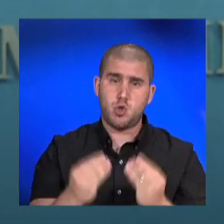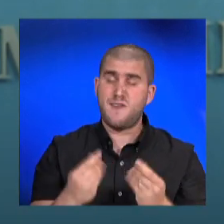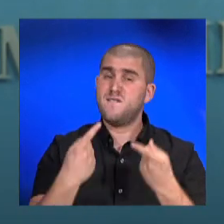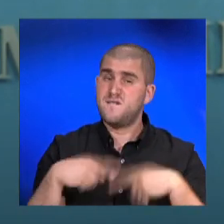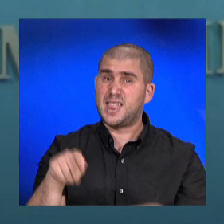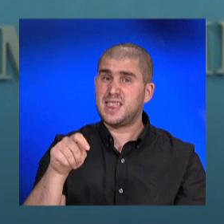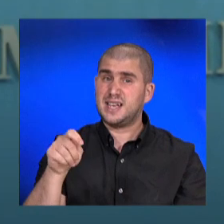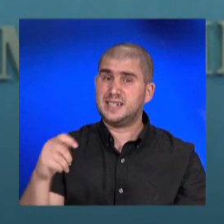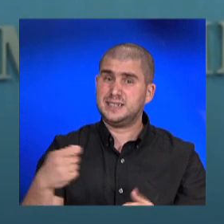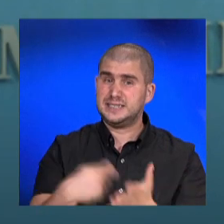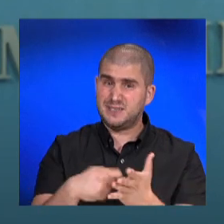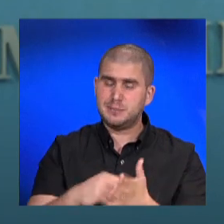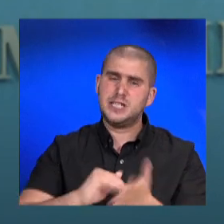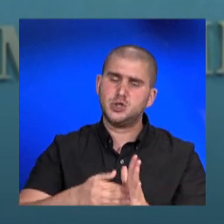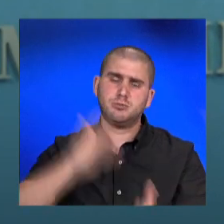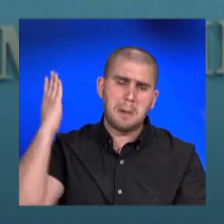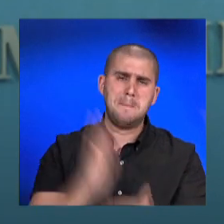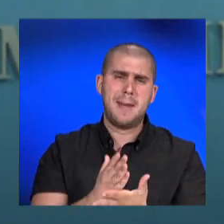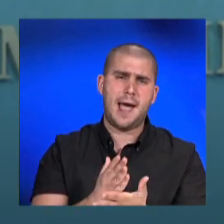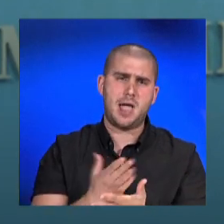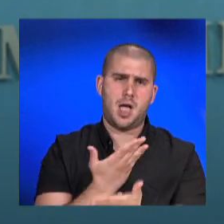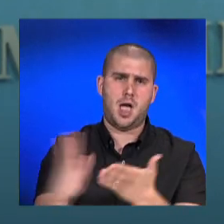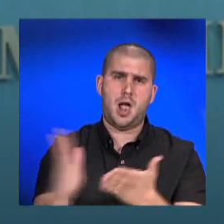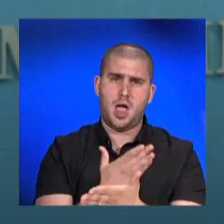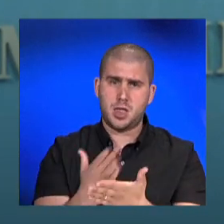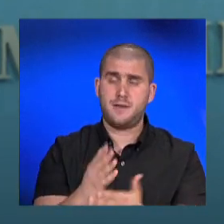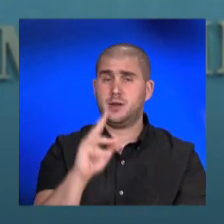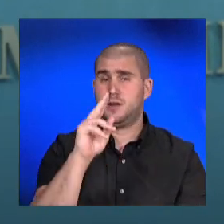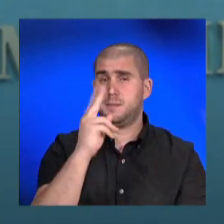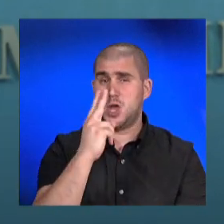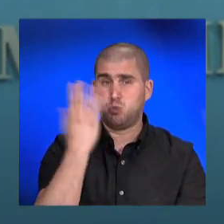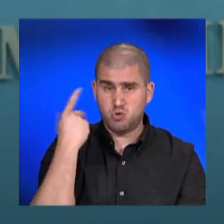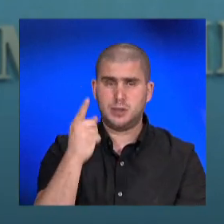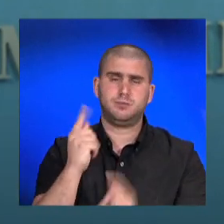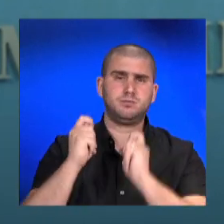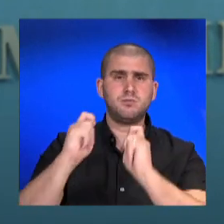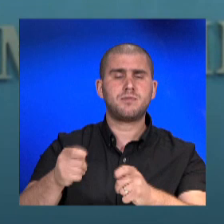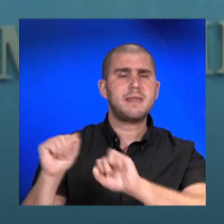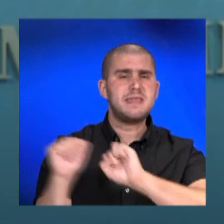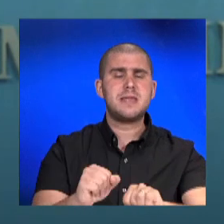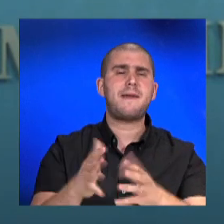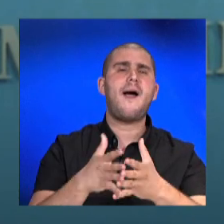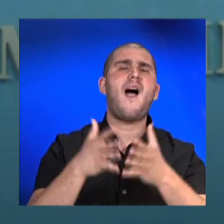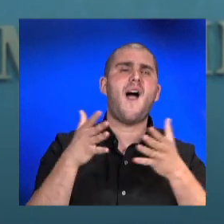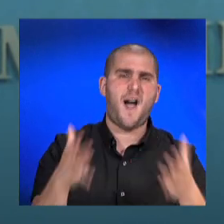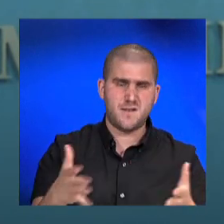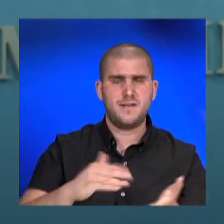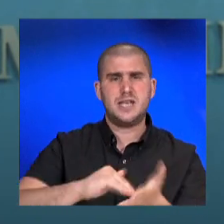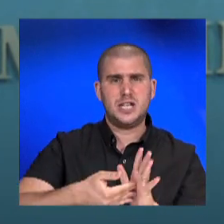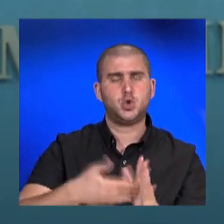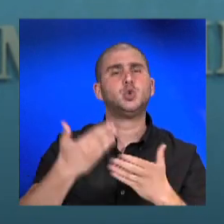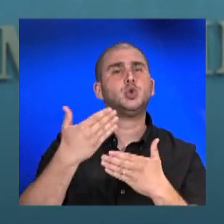אחד את ההחלטה, וביום שני זה יגיע לתמיכה רחבה מאוד, לאישור סופי